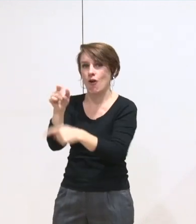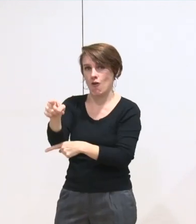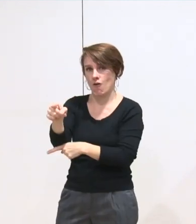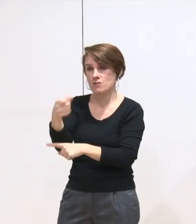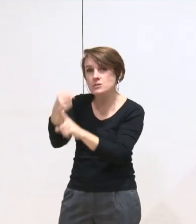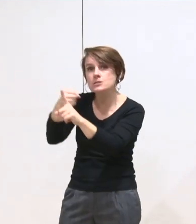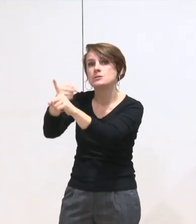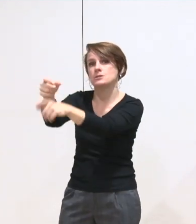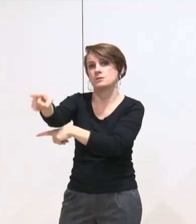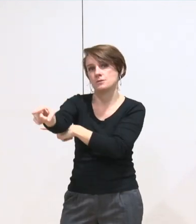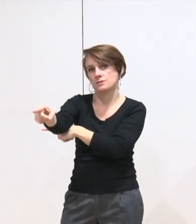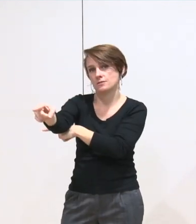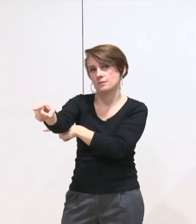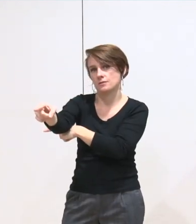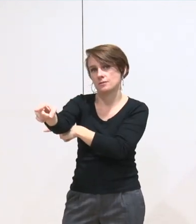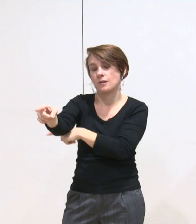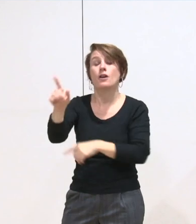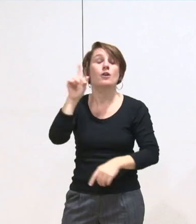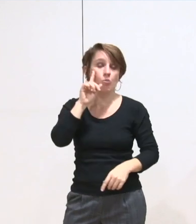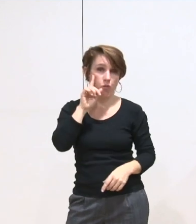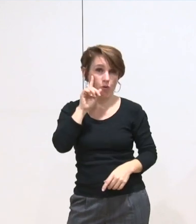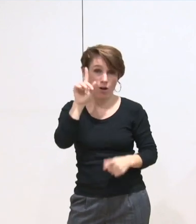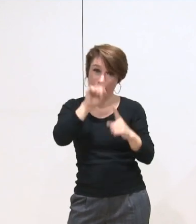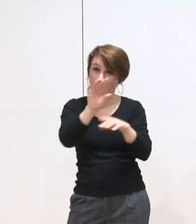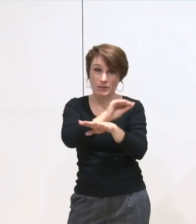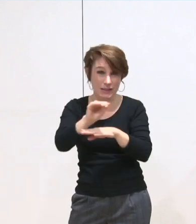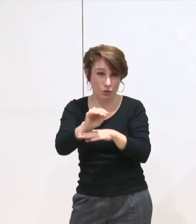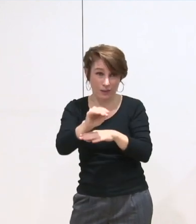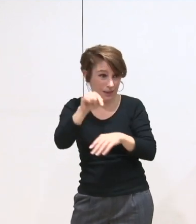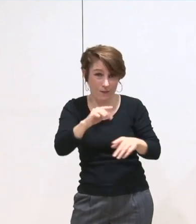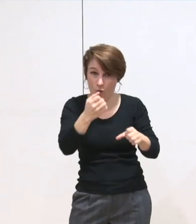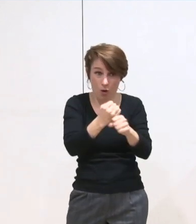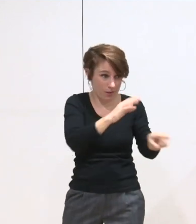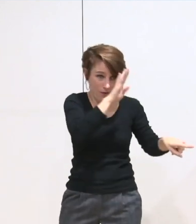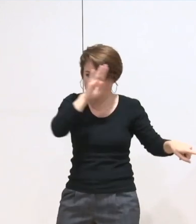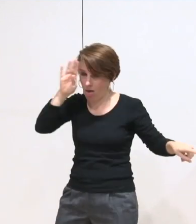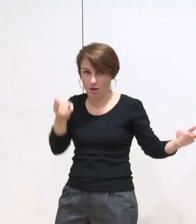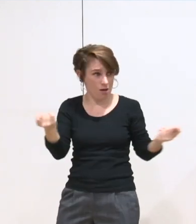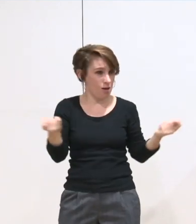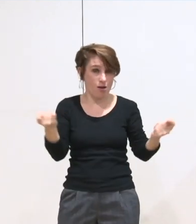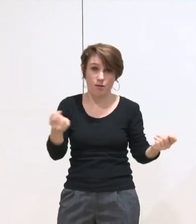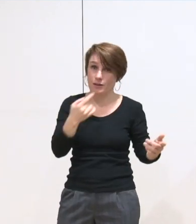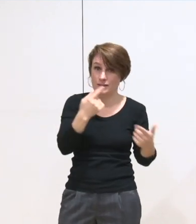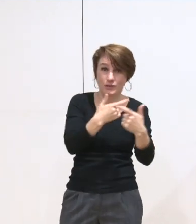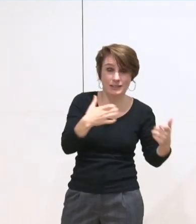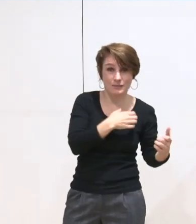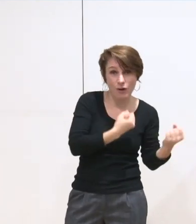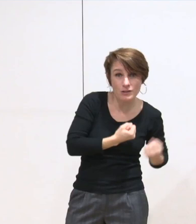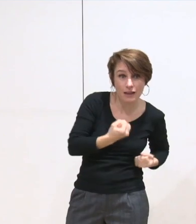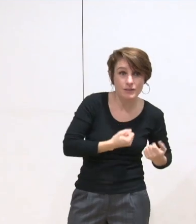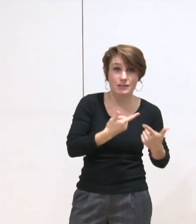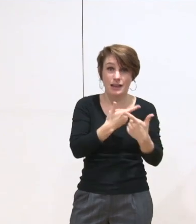Car agir pour la sécurité, c'est tout cela à la fois, c'est faire vivre ce travail de coordination entre les différents services et les différents